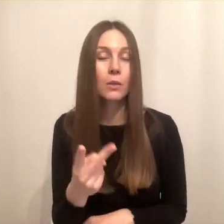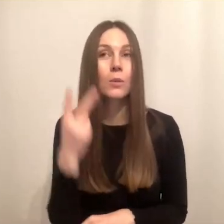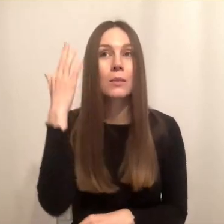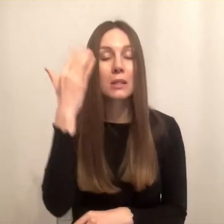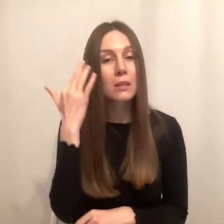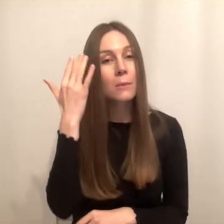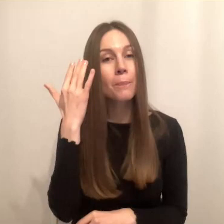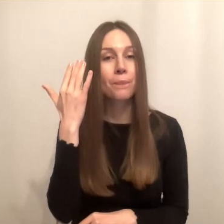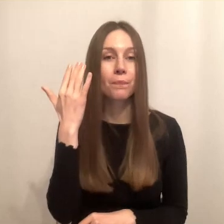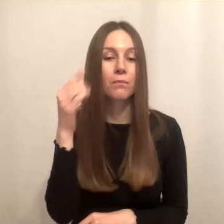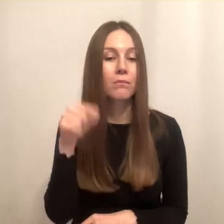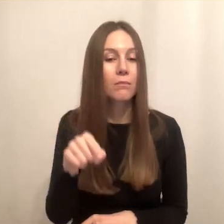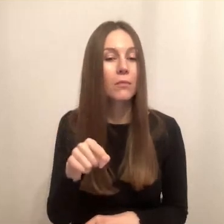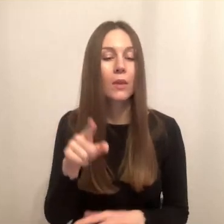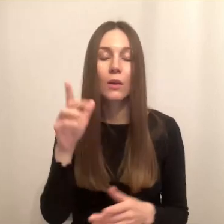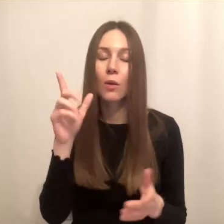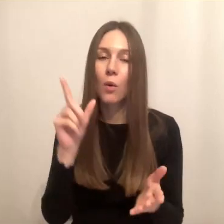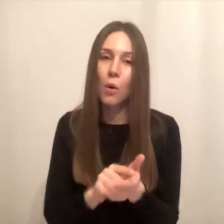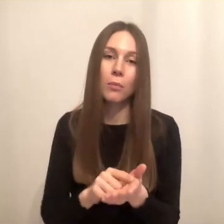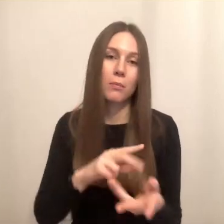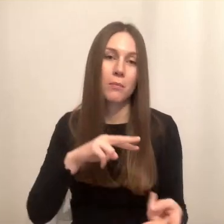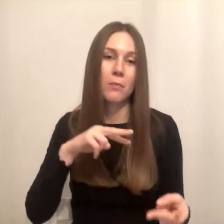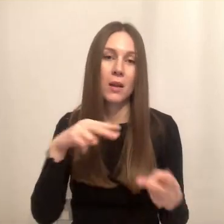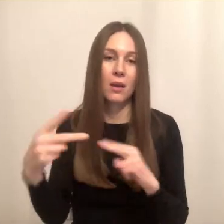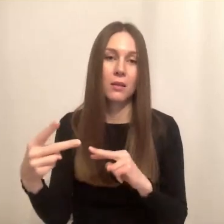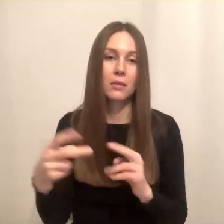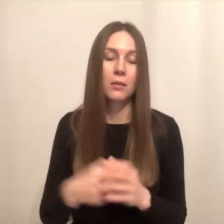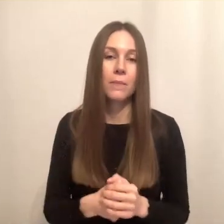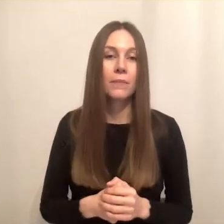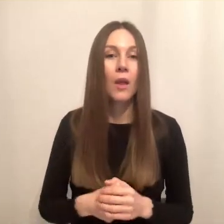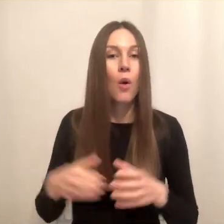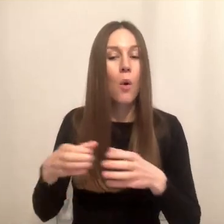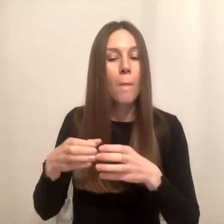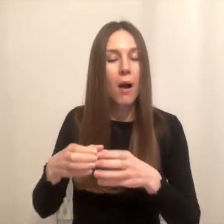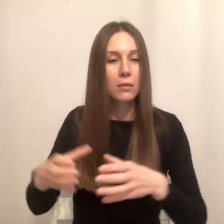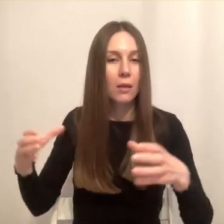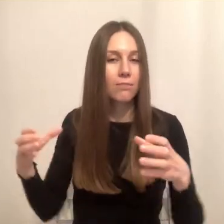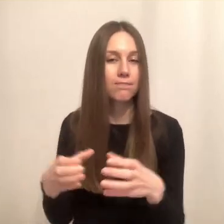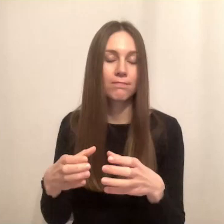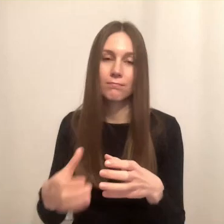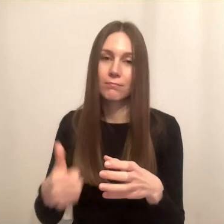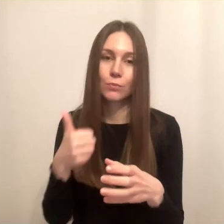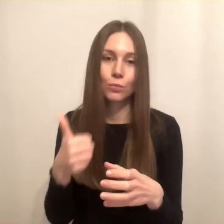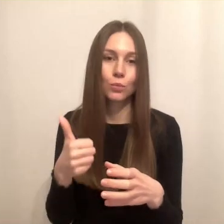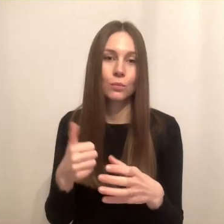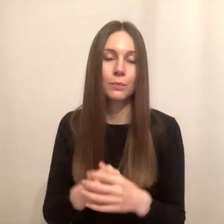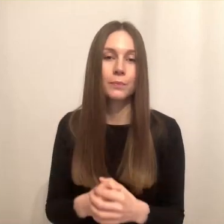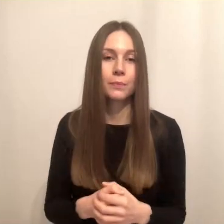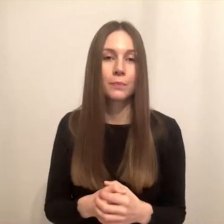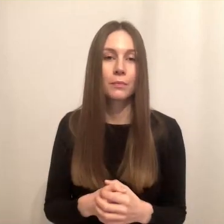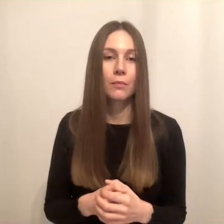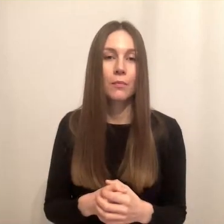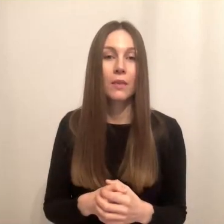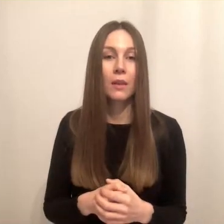tas dalykas yra būtinai keistinas. Subūrėm labai šaunę komandą, kur nei vienas žmogus nedirba